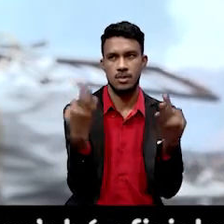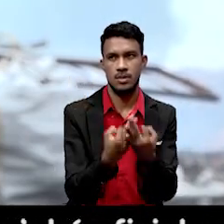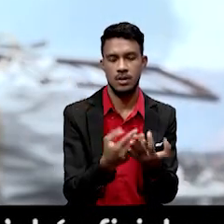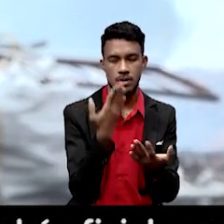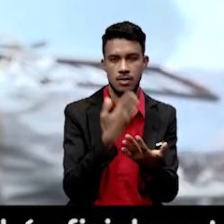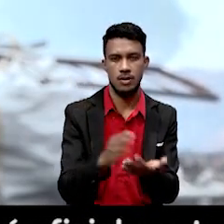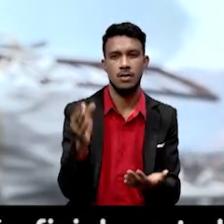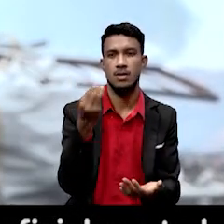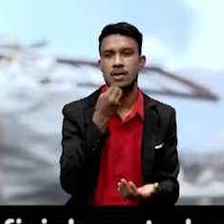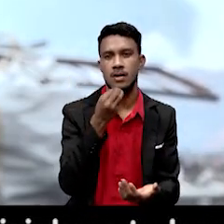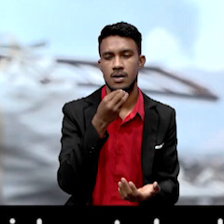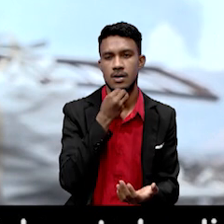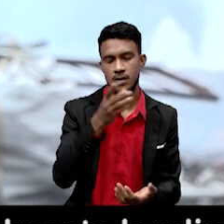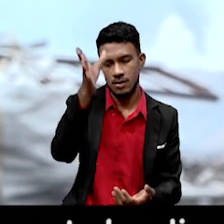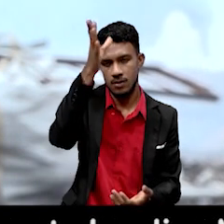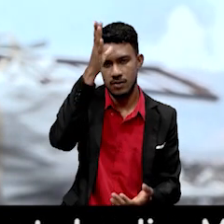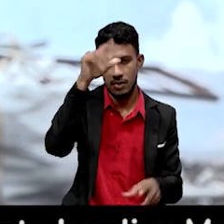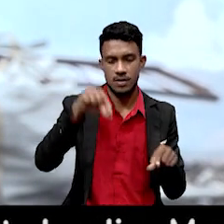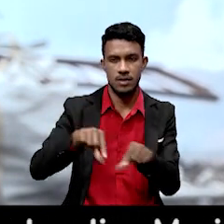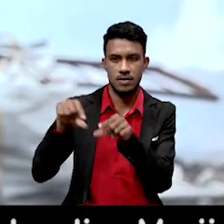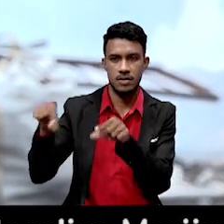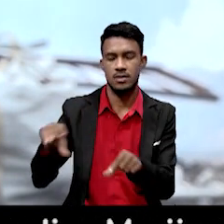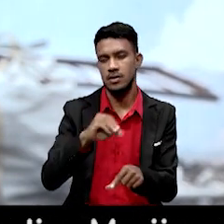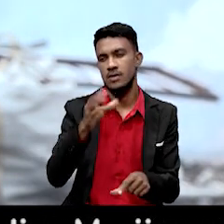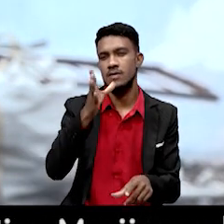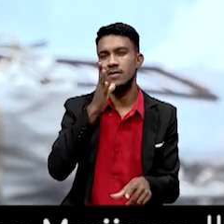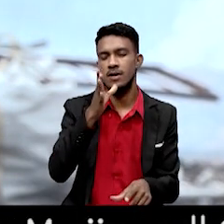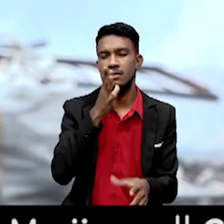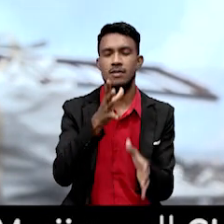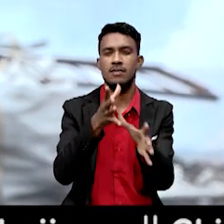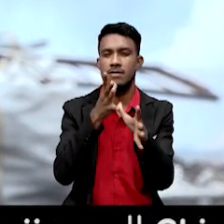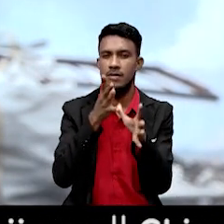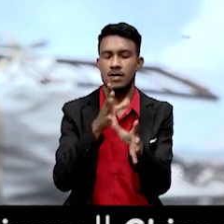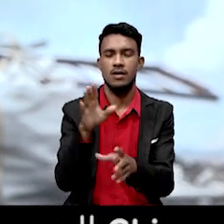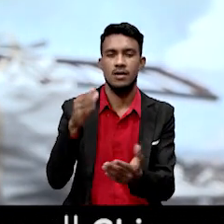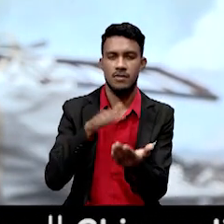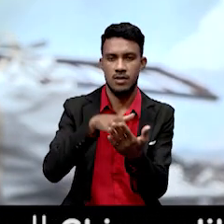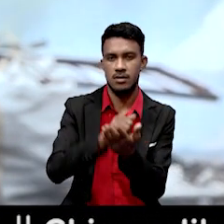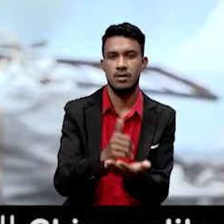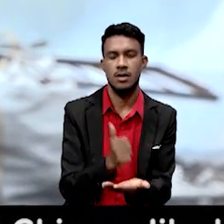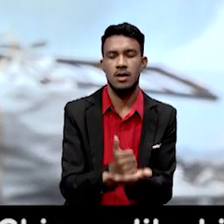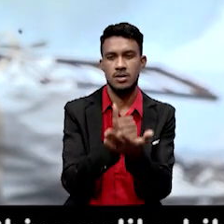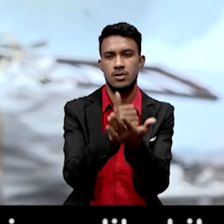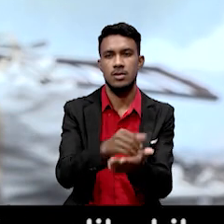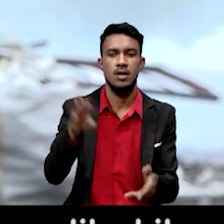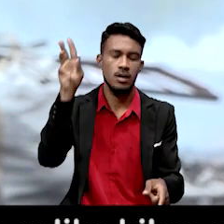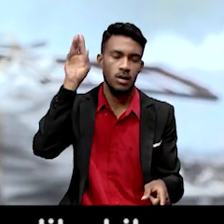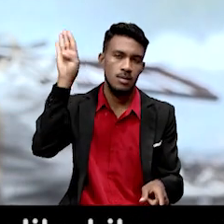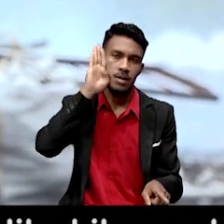tambah firik ketua salijado firik mus firik de dakona. Muli ajuda ali sira ba skola